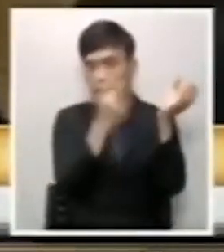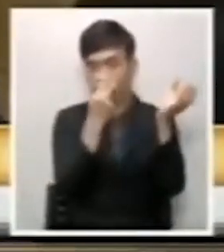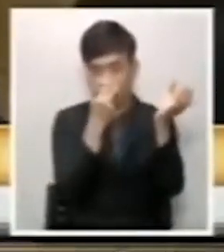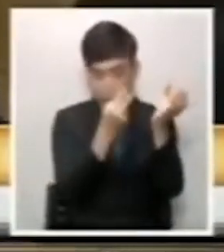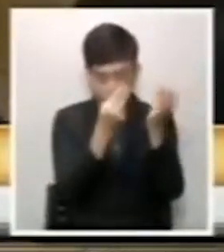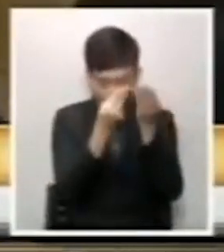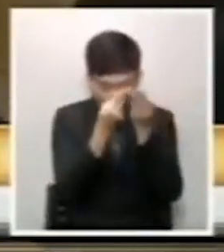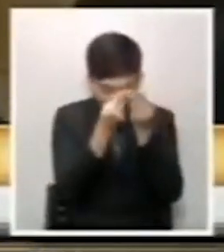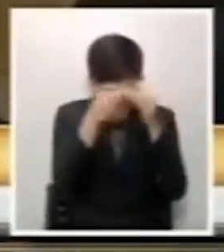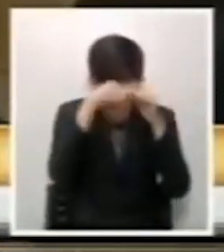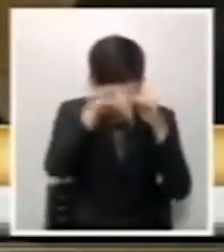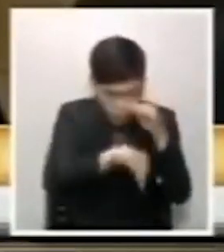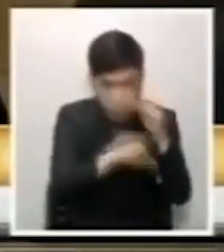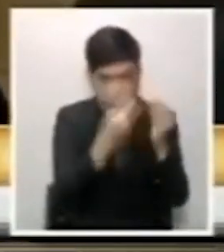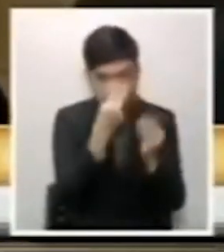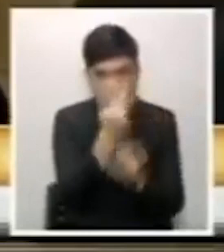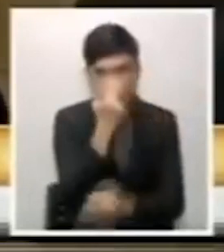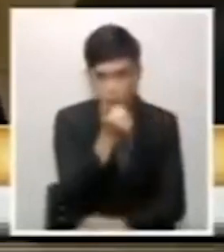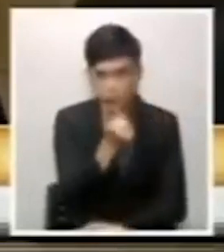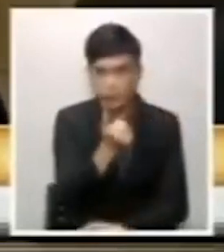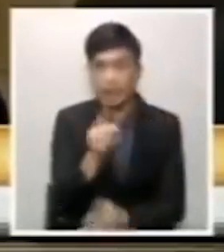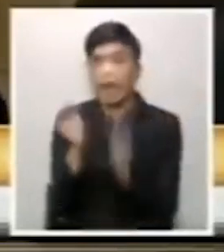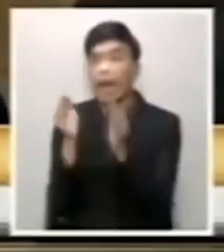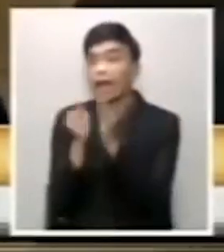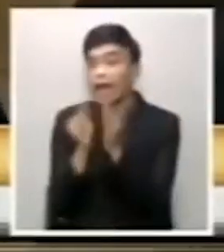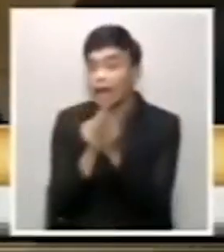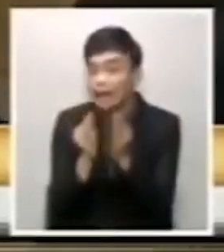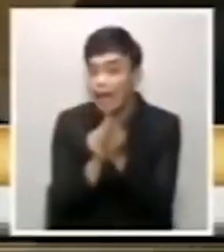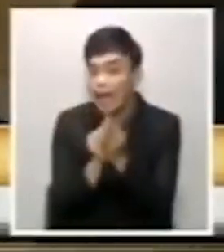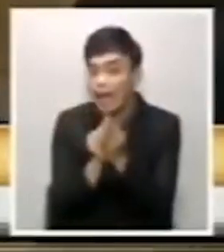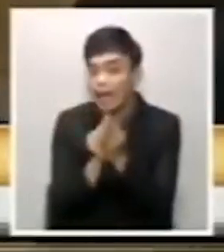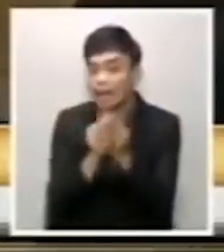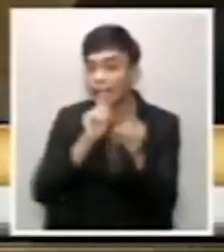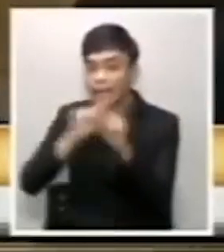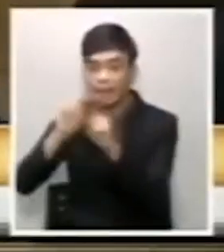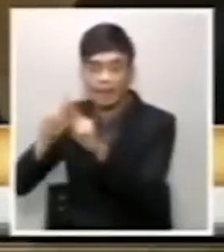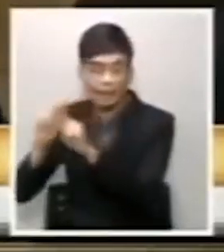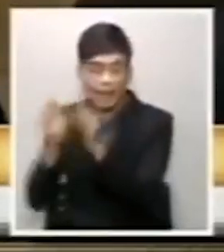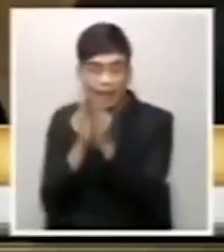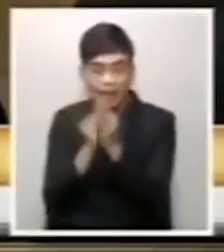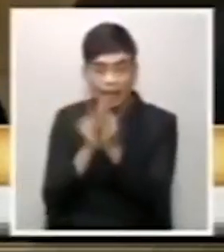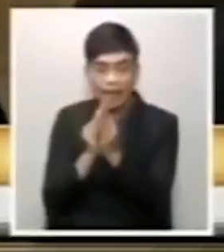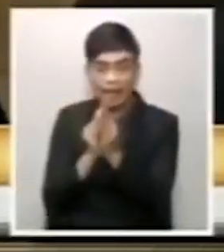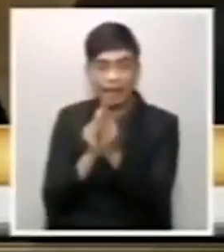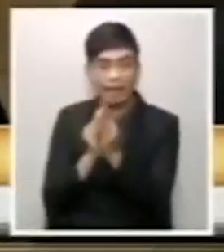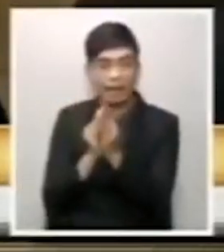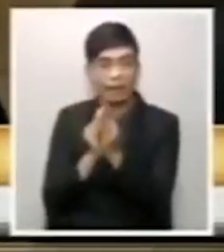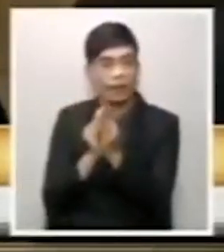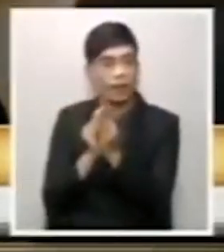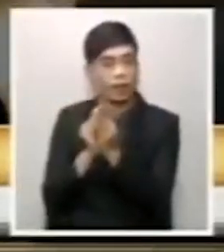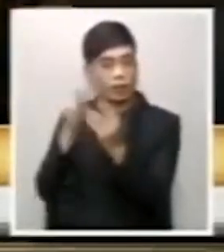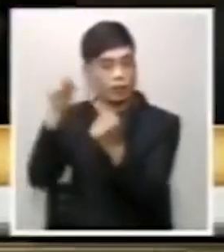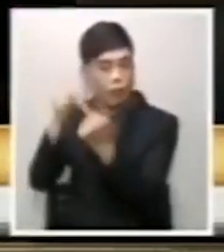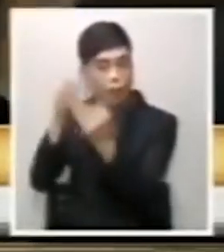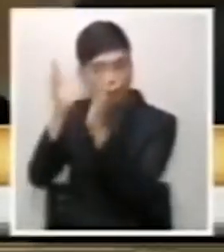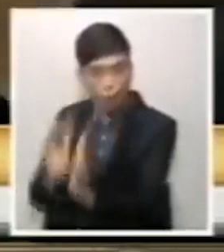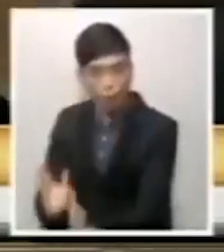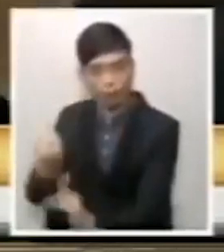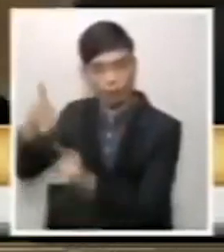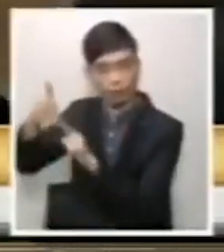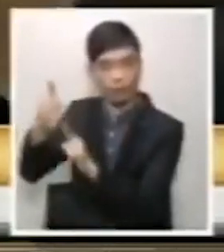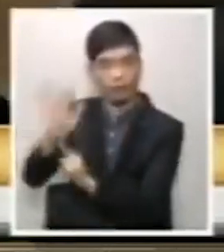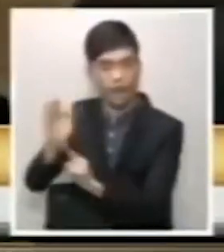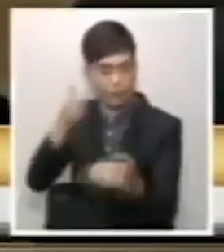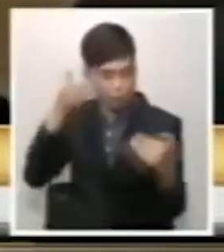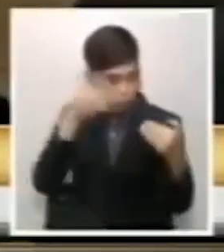ให้ดีคะแนนทุกคะแนนนั้นเกิดจากพรรคการเมืองซึ่งเป็นพื้นที่เป็น